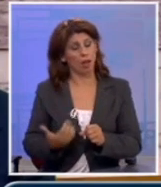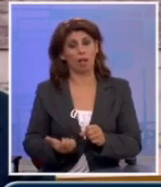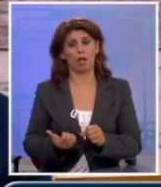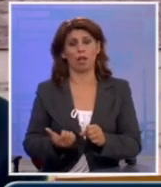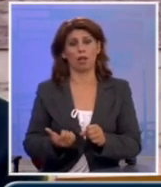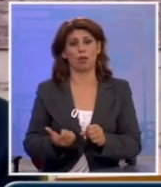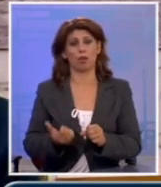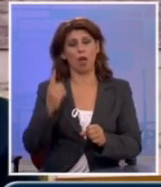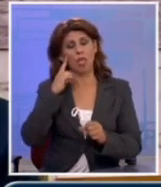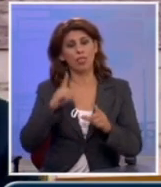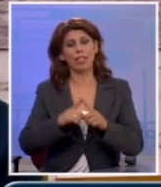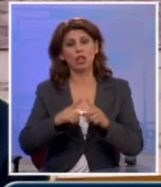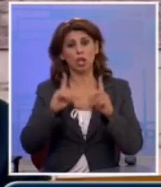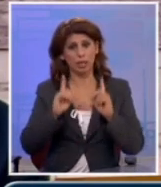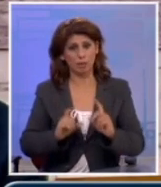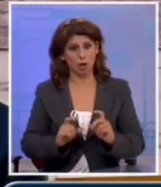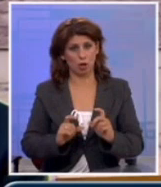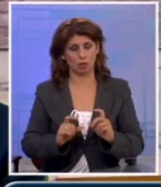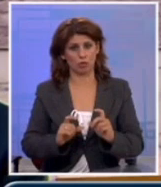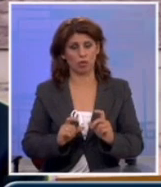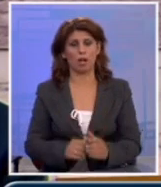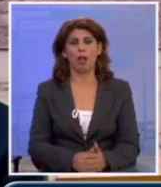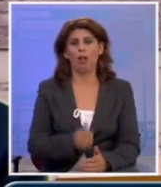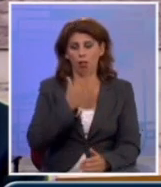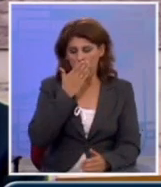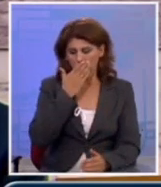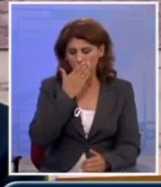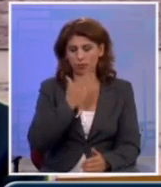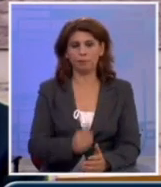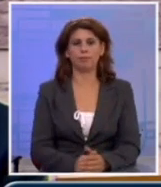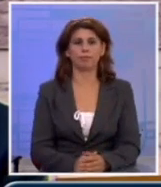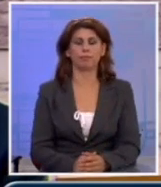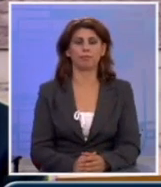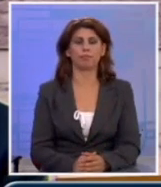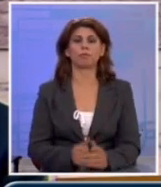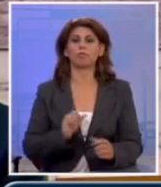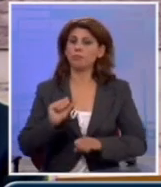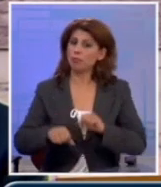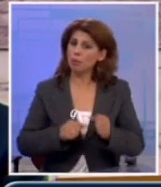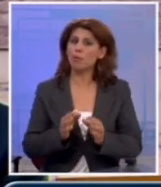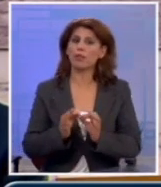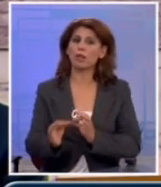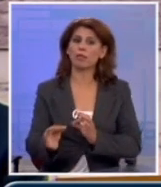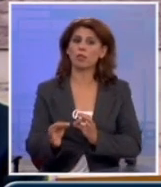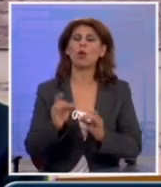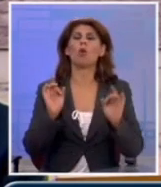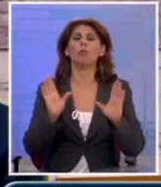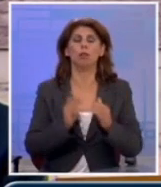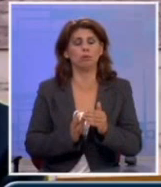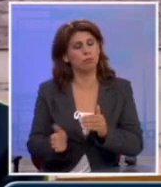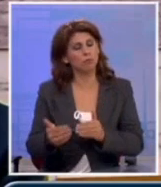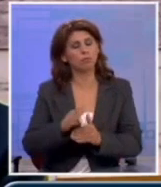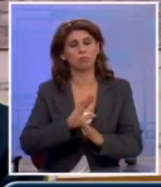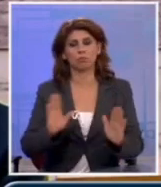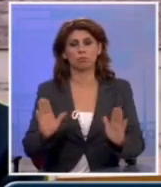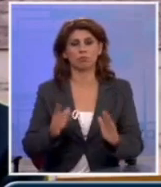την δεοντολογική υποχρέωση, την οποία προσπαθώ να εφαρμόζω απαρέγκλιτα,